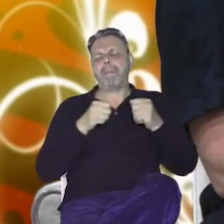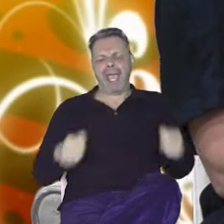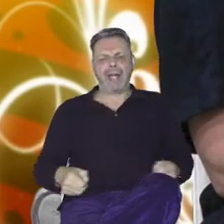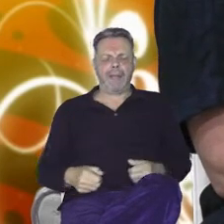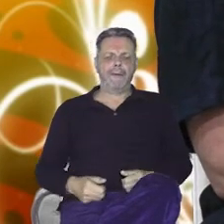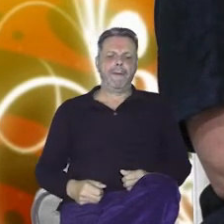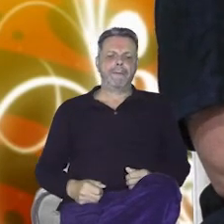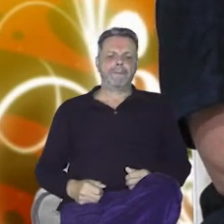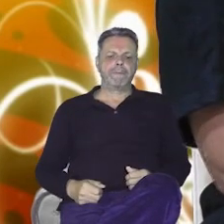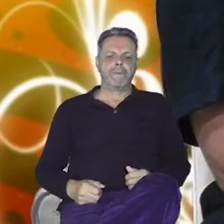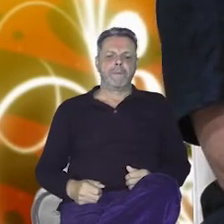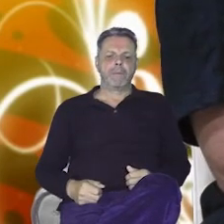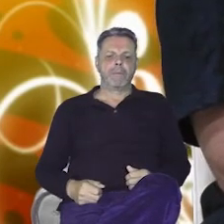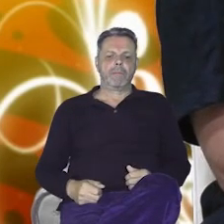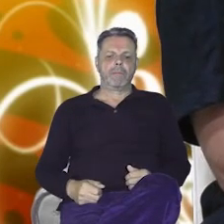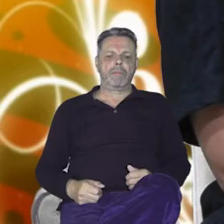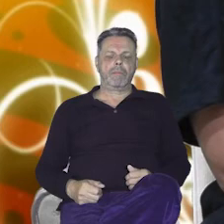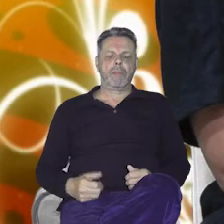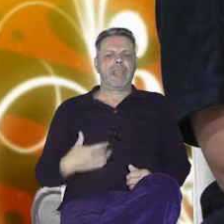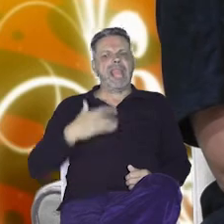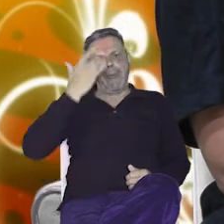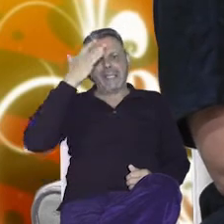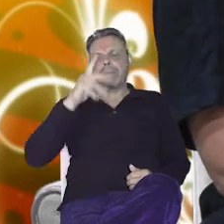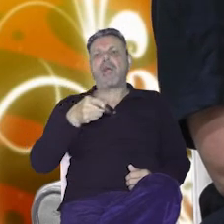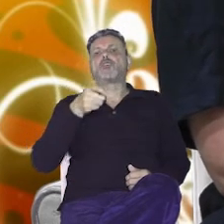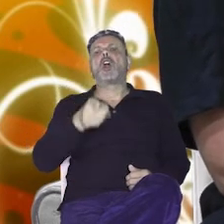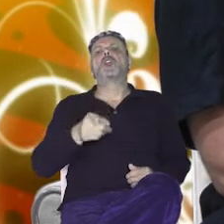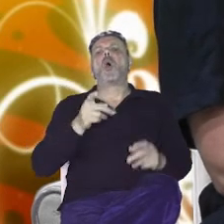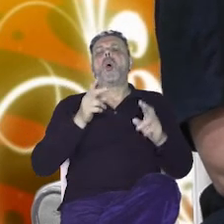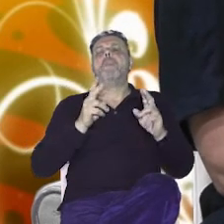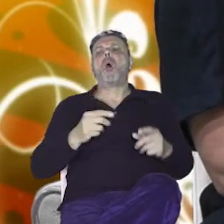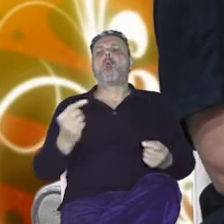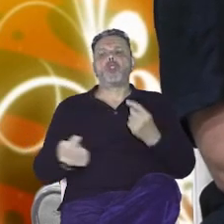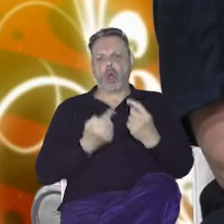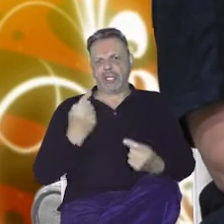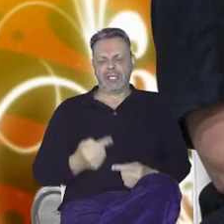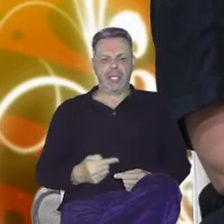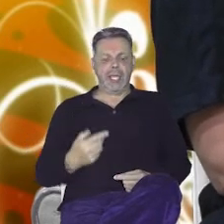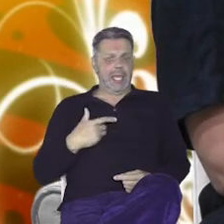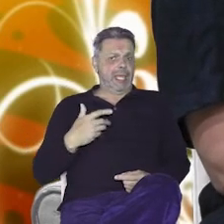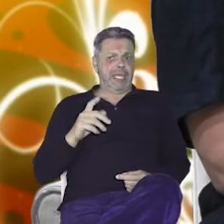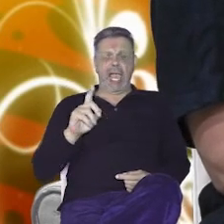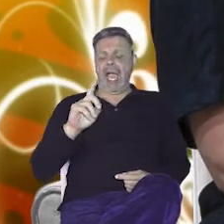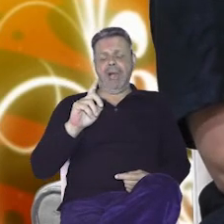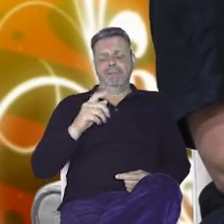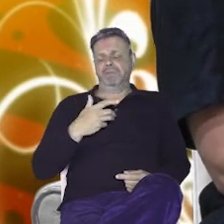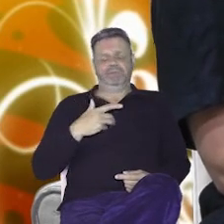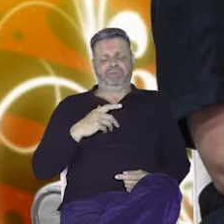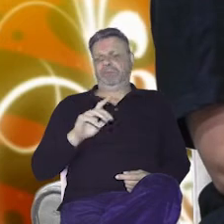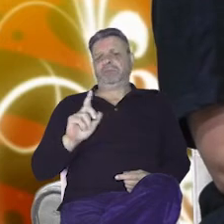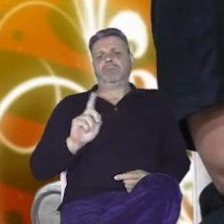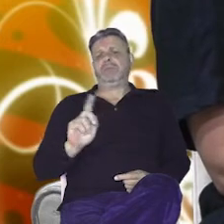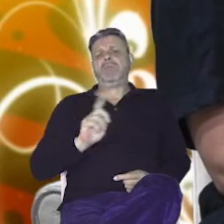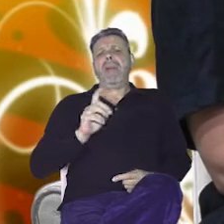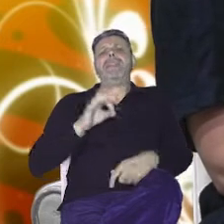dira. Ne znam kako se to moglo desiti. Gledajte, ne znam, nisam medicinske struke, ali koliko sam